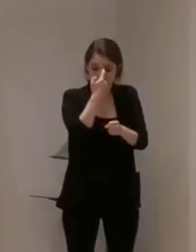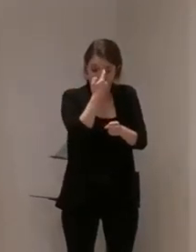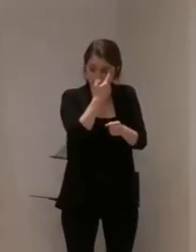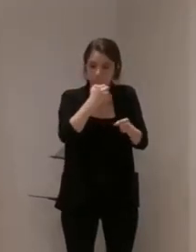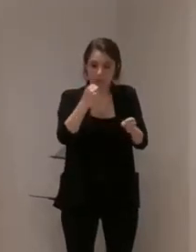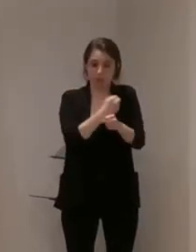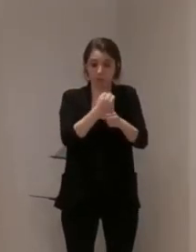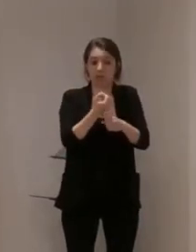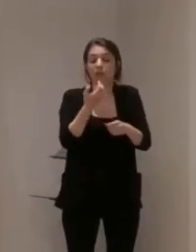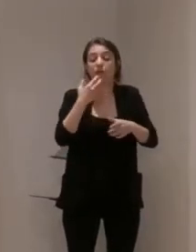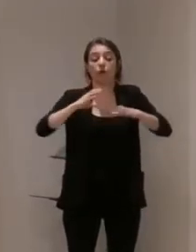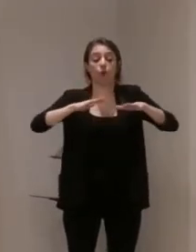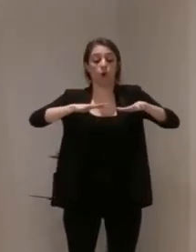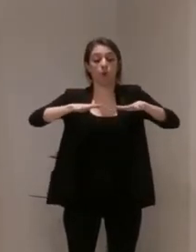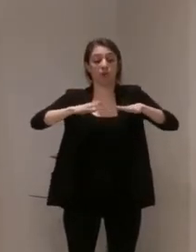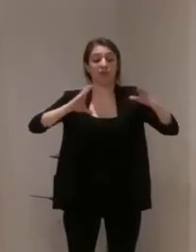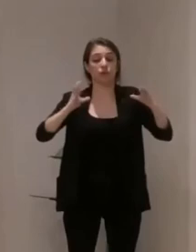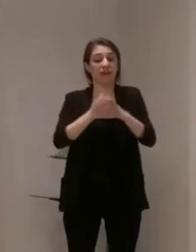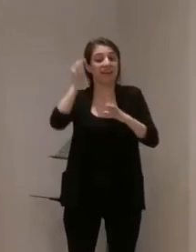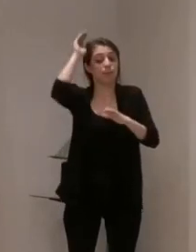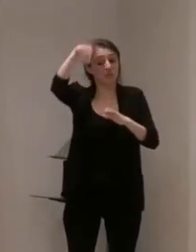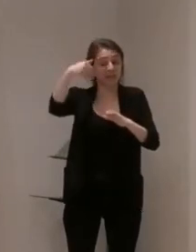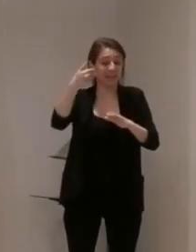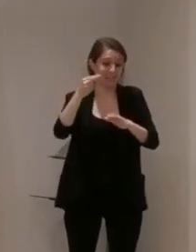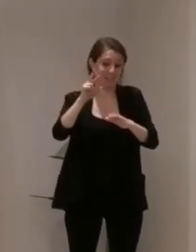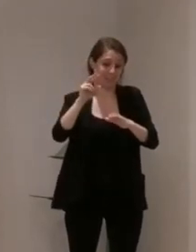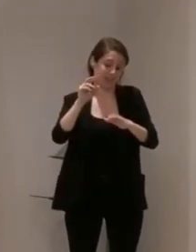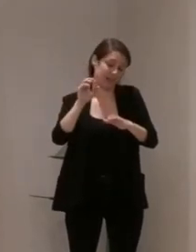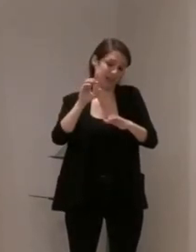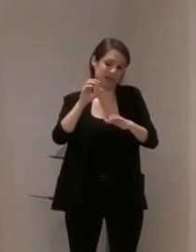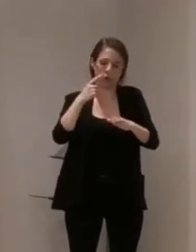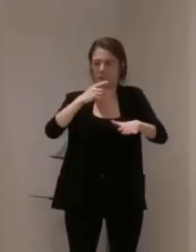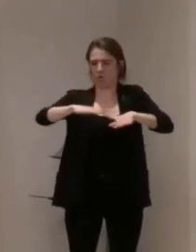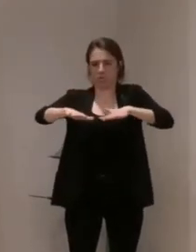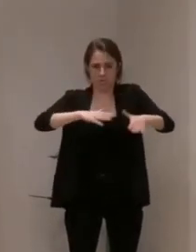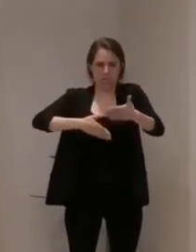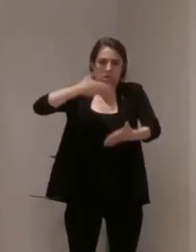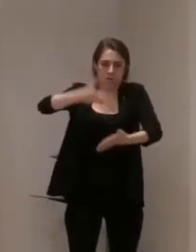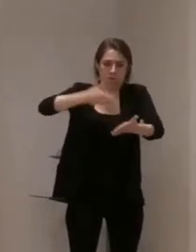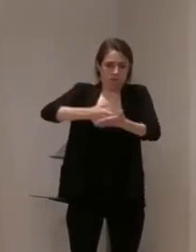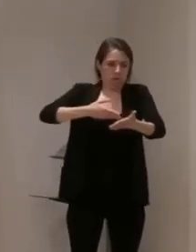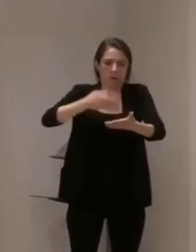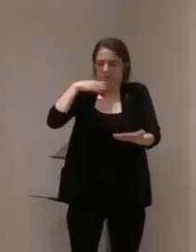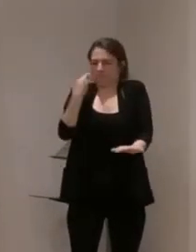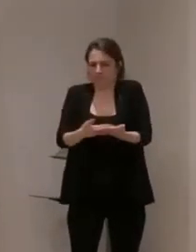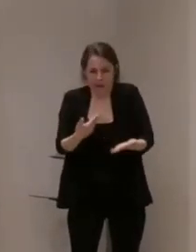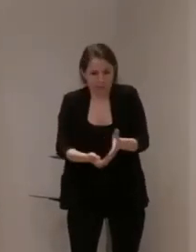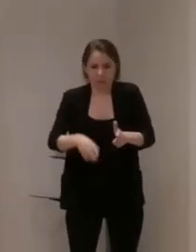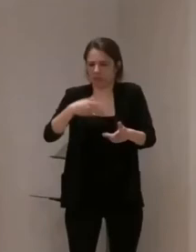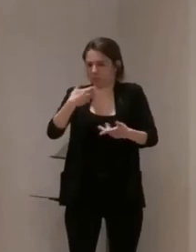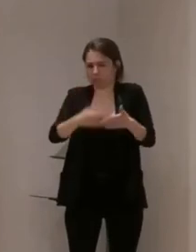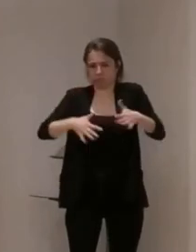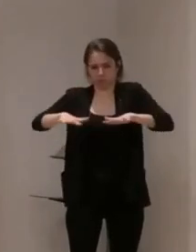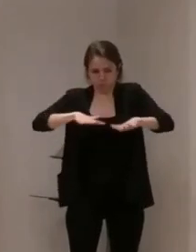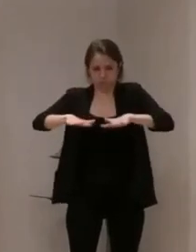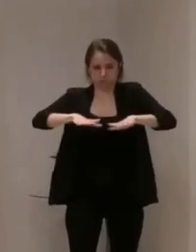que és el Col·lectiu Republicà del Baix Llobregat, que ha mogut el cel i la terra i porta anys lluitant per això, i no només